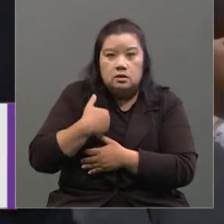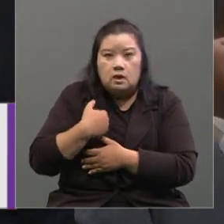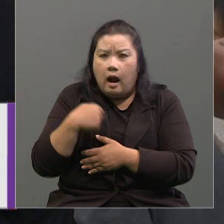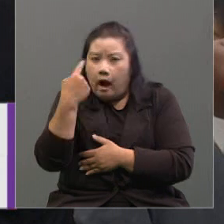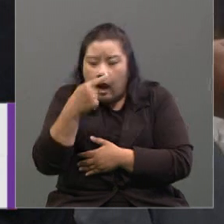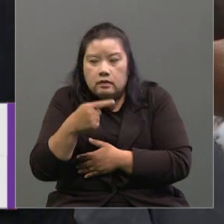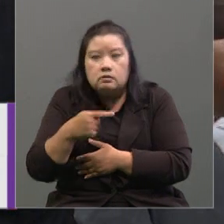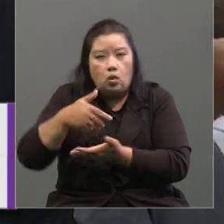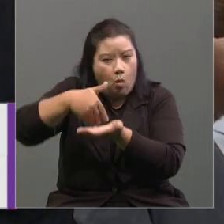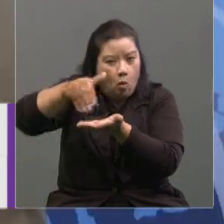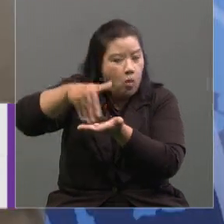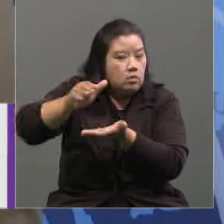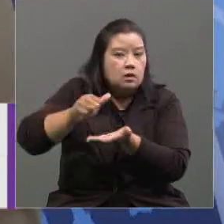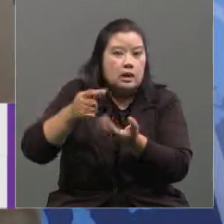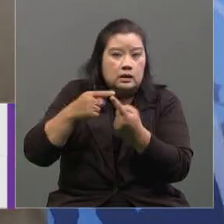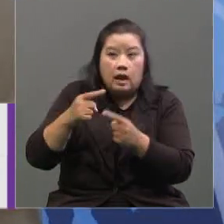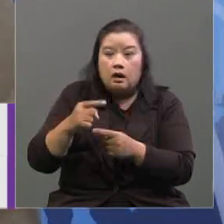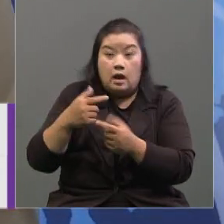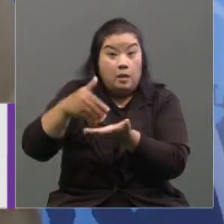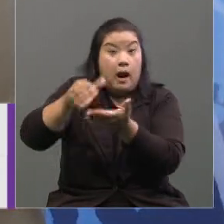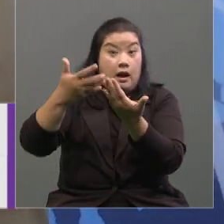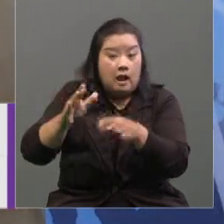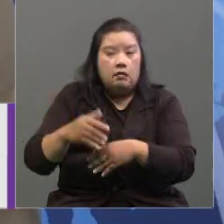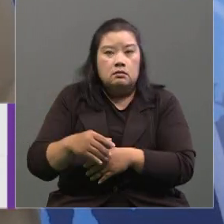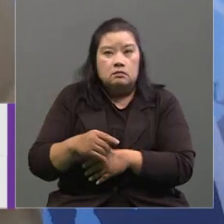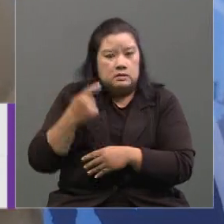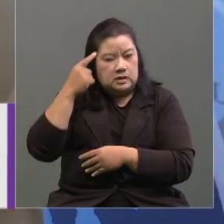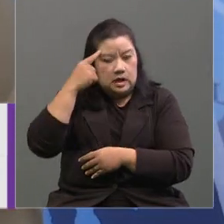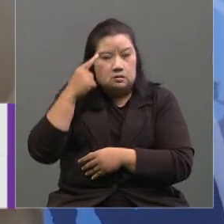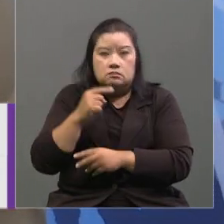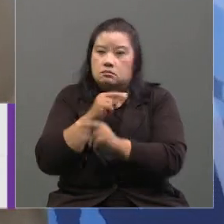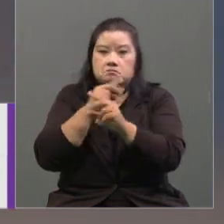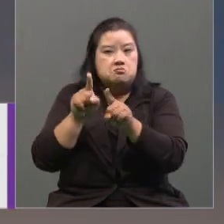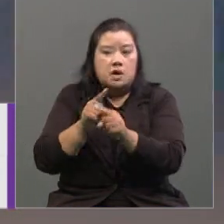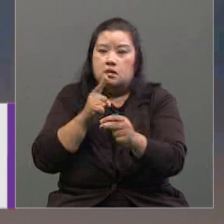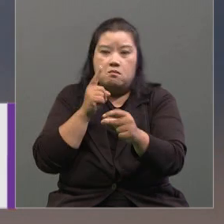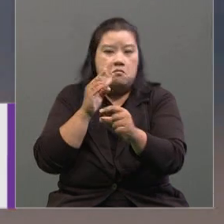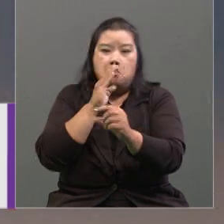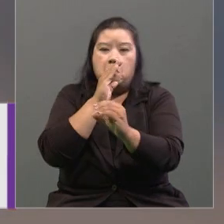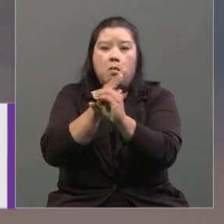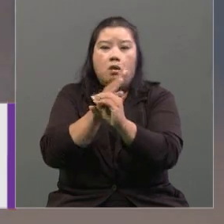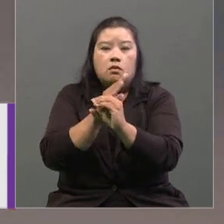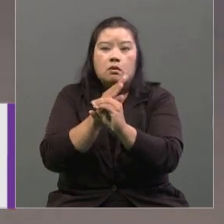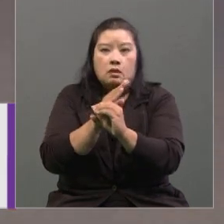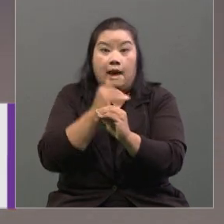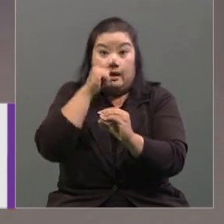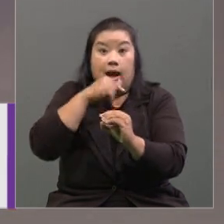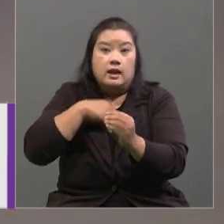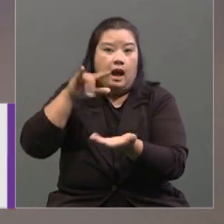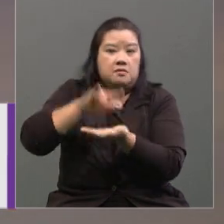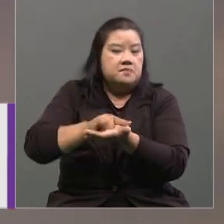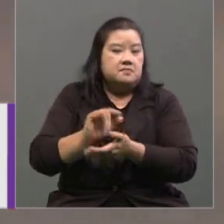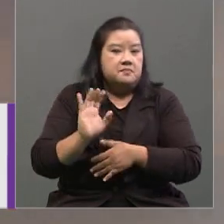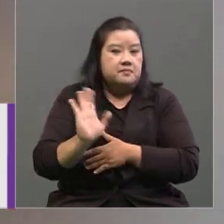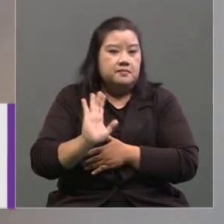นอกประเทศแล้วคนที่ถูกผลักดันออกไปจะขึ้นแบล็คลิสต์ในระบบจะไม่สามารถเดินทางกลับเข้ามาในประเทศไทยได้อีกตอนนี้จาก